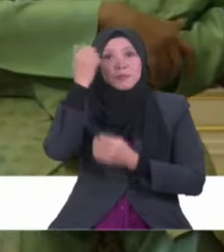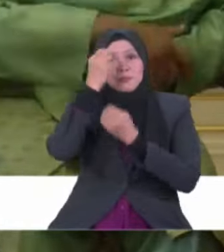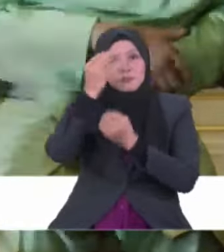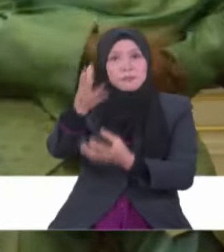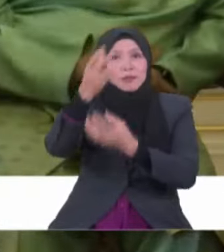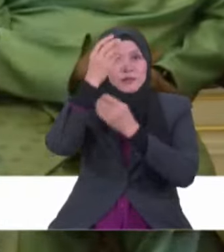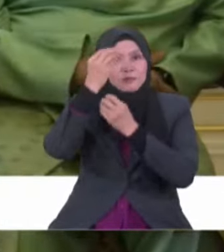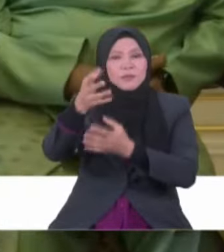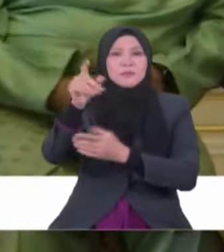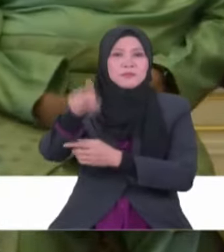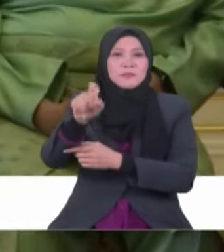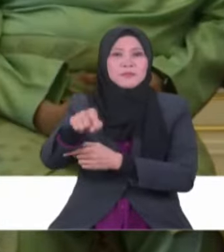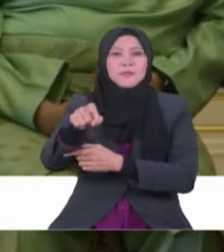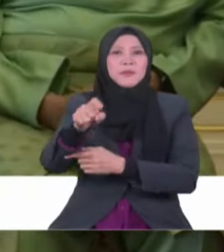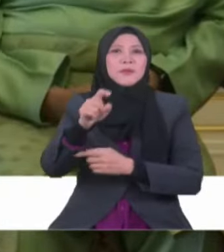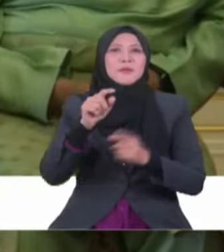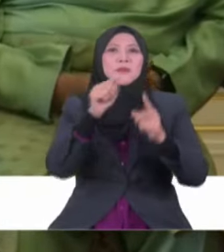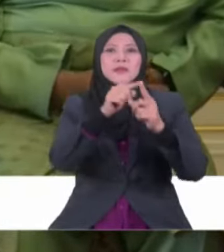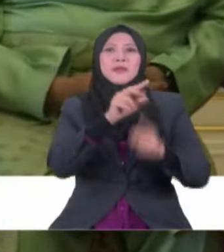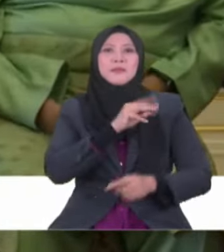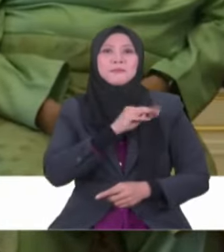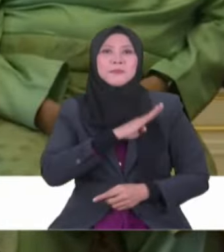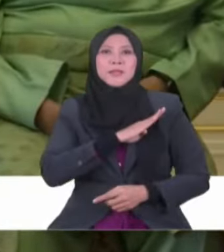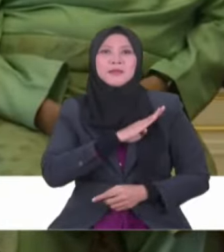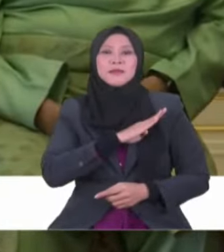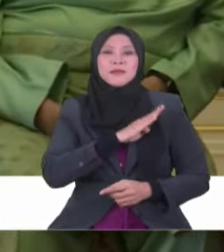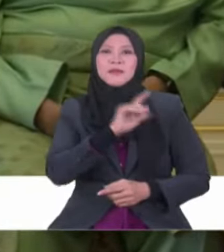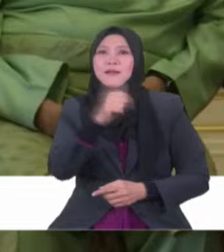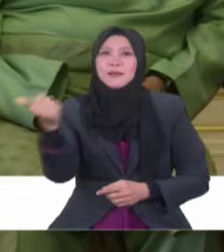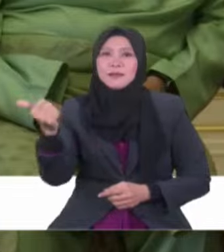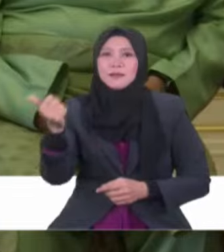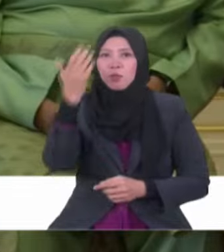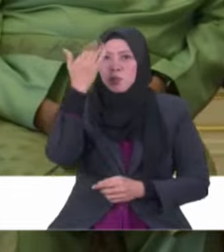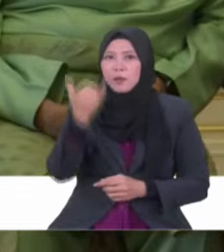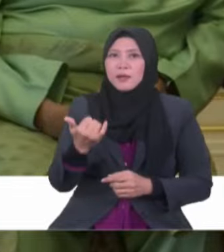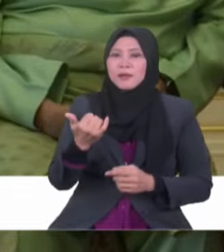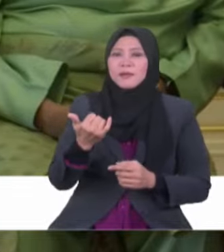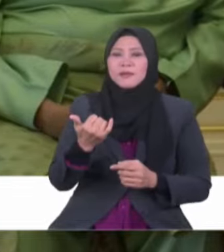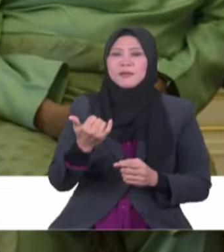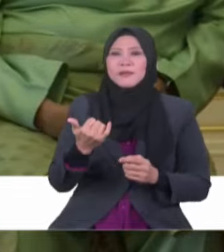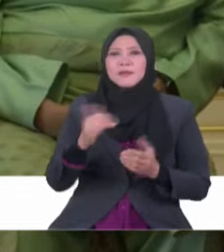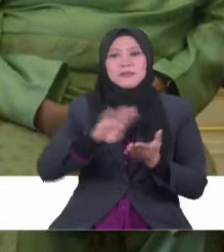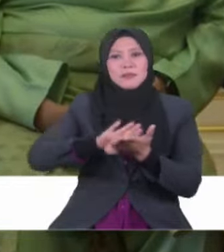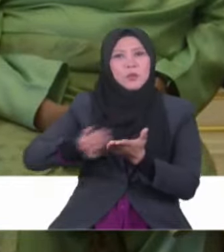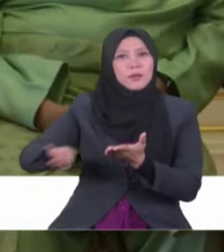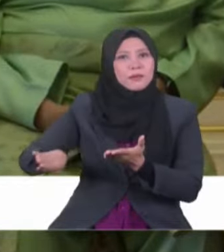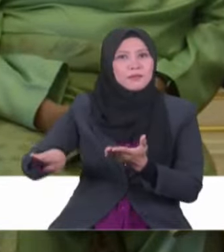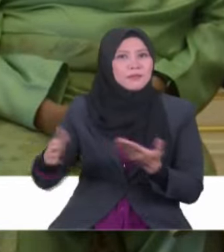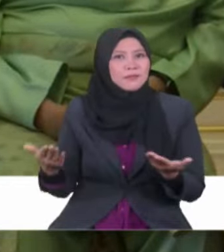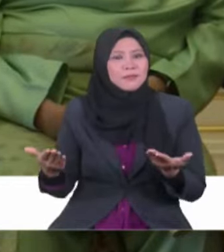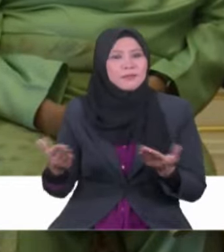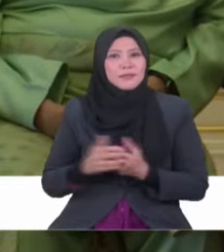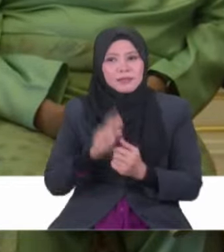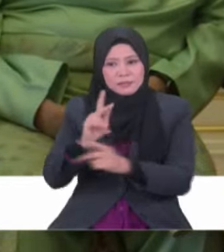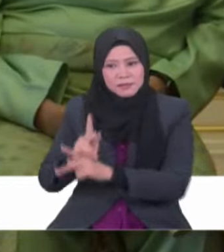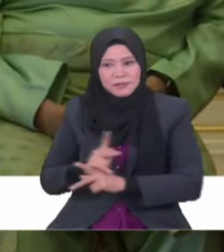harus disampaikan juga kepada menteri besar yang lain. Ya. Mengapa ada kecualian, dia kata mengapa kerana nak